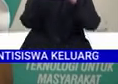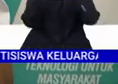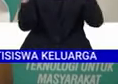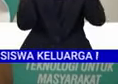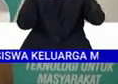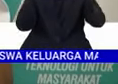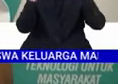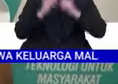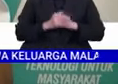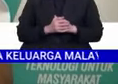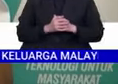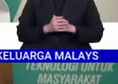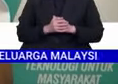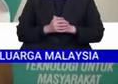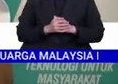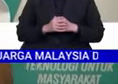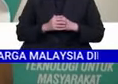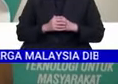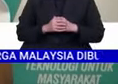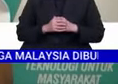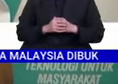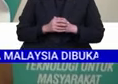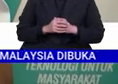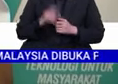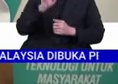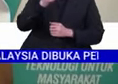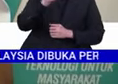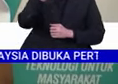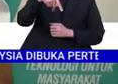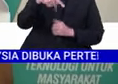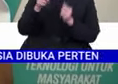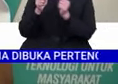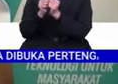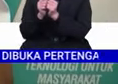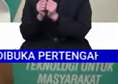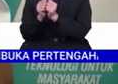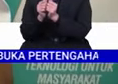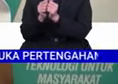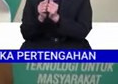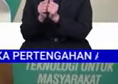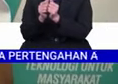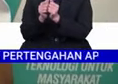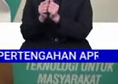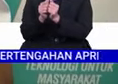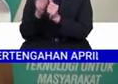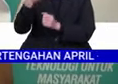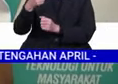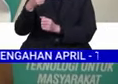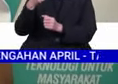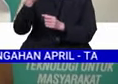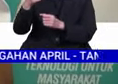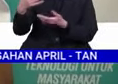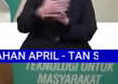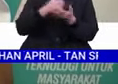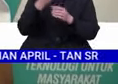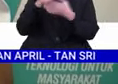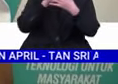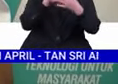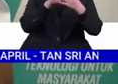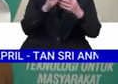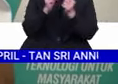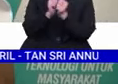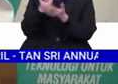dulu di Griya itu bogem gue jaza UNP bersama hasile yaitu hasil kerjasama YP